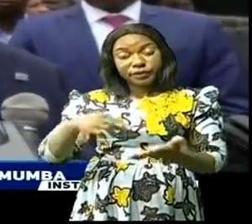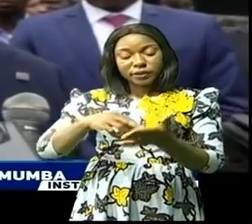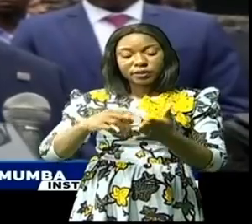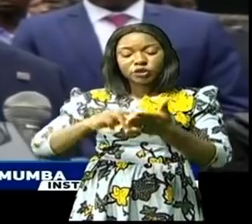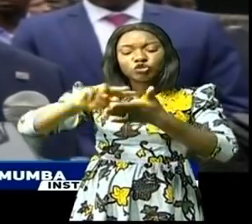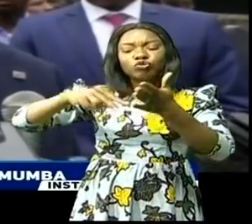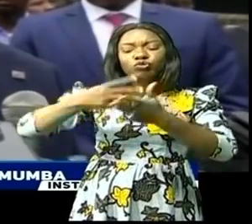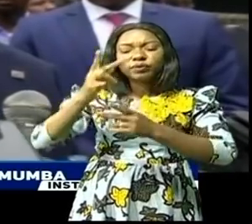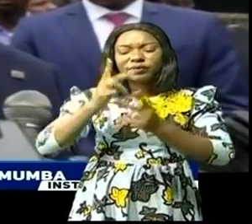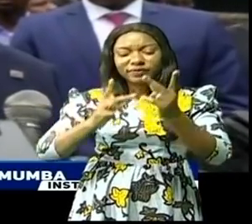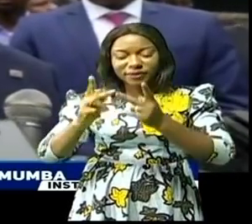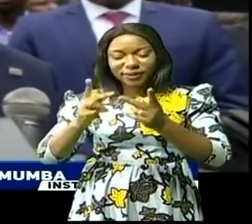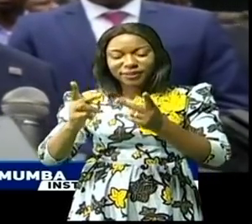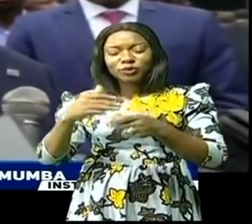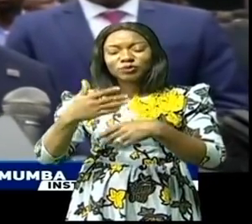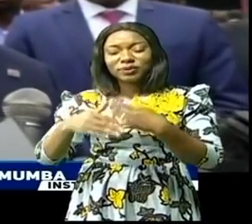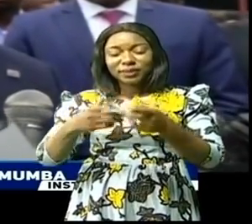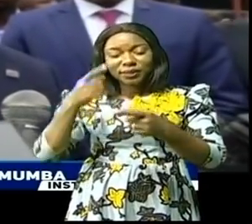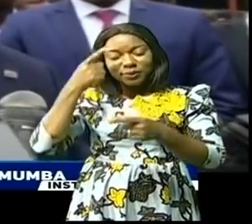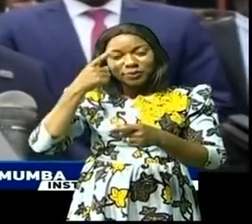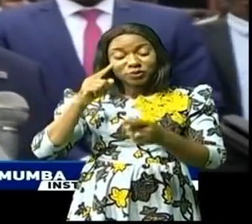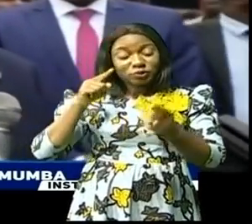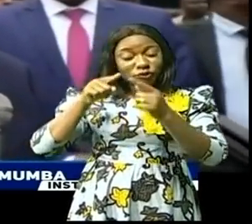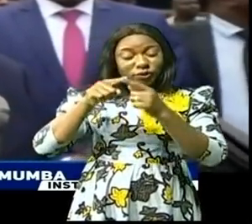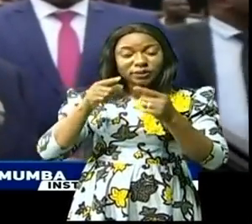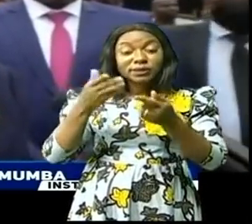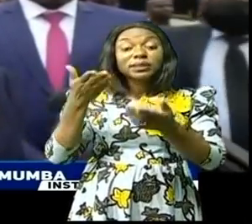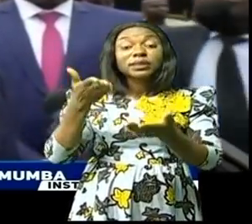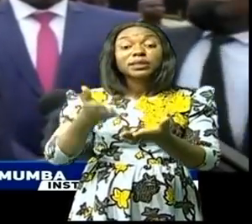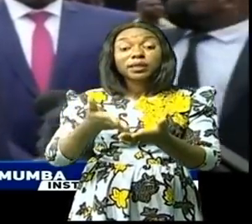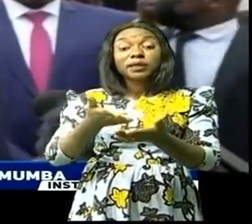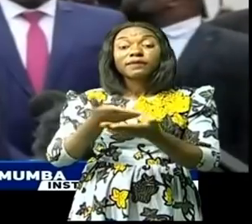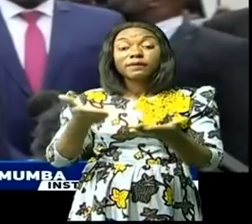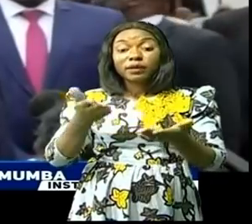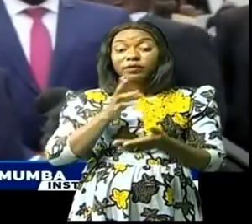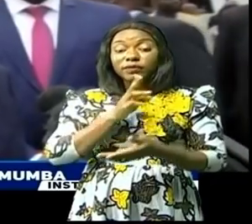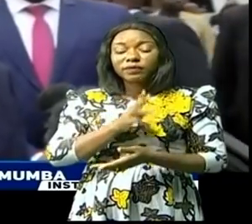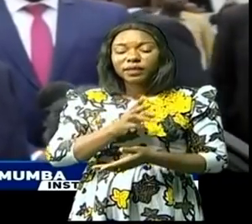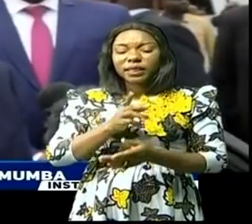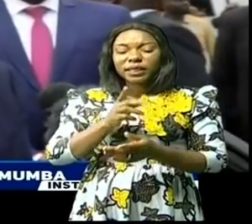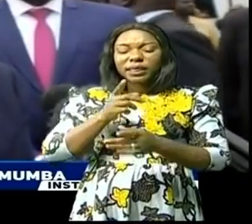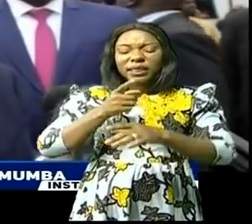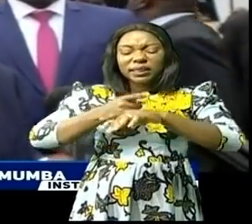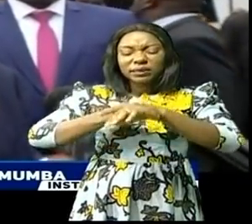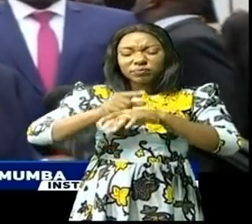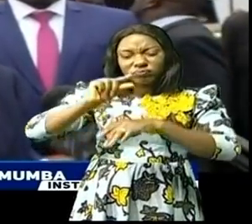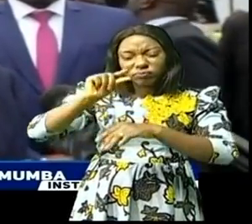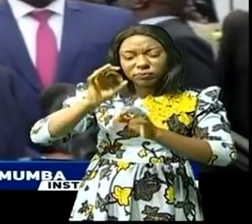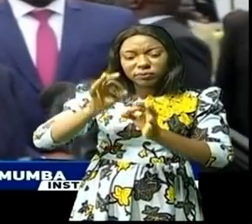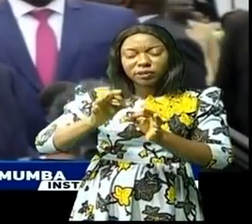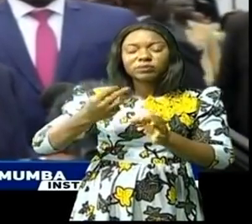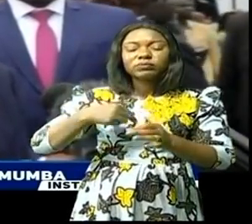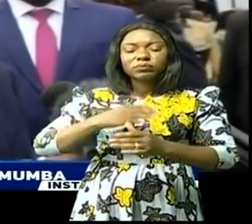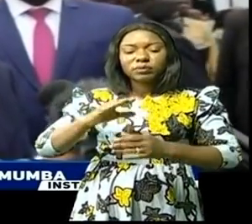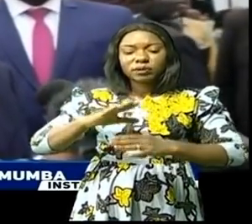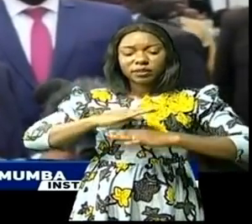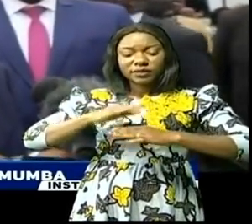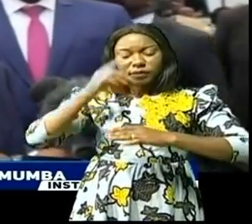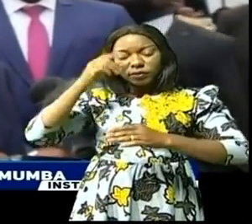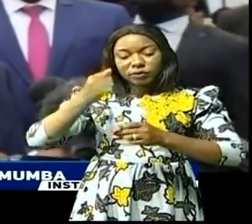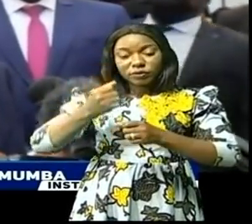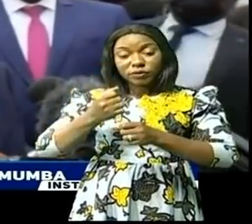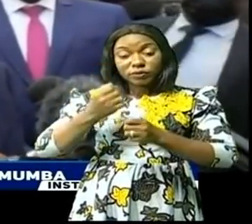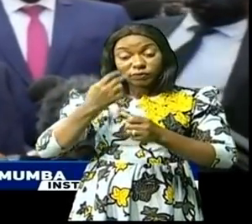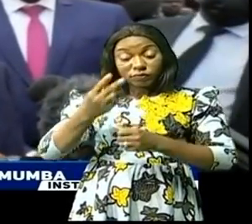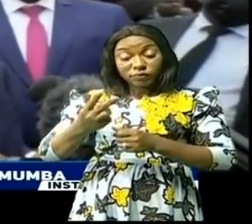que je fais à cette occasion. Et jusque-là, oui, c'est vrai que les délais restent contraignants, mais nous sommes satisfaits de voir que tous